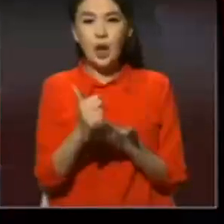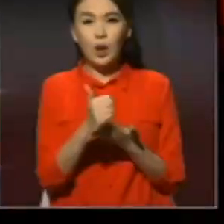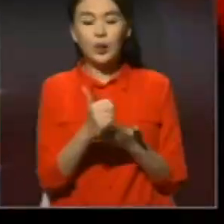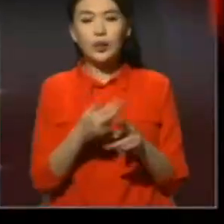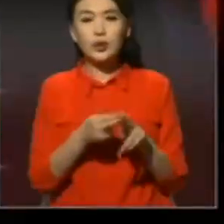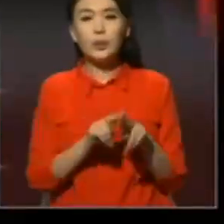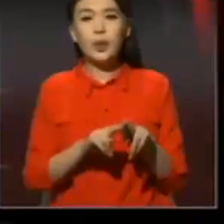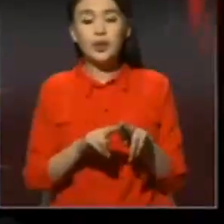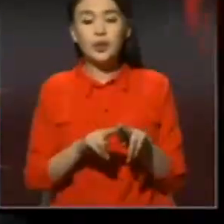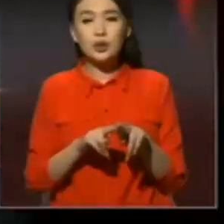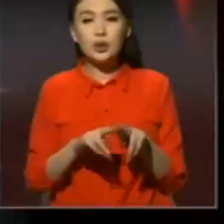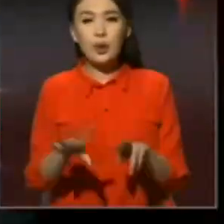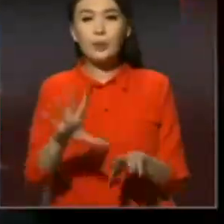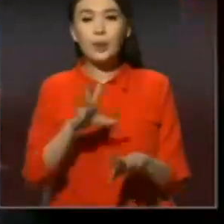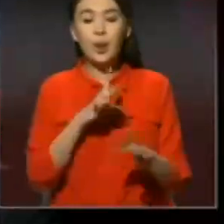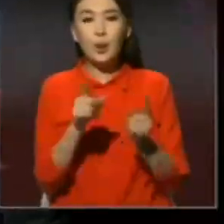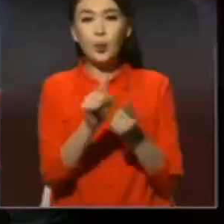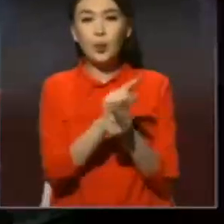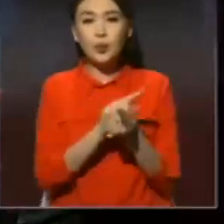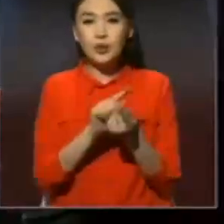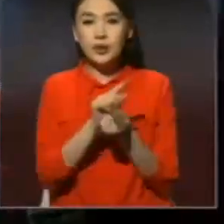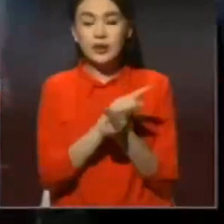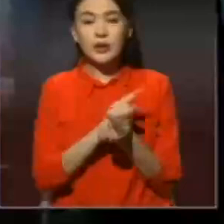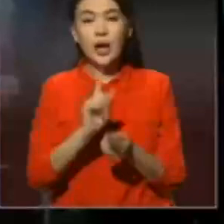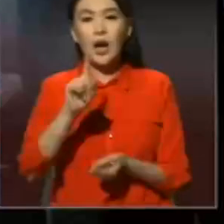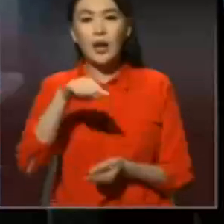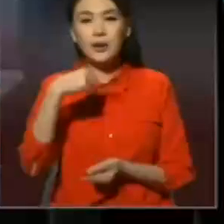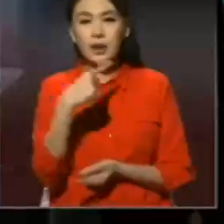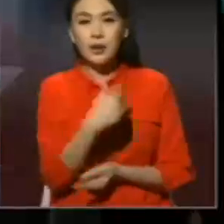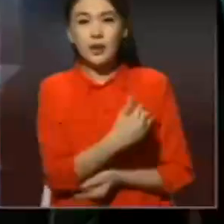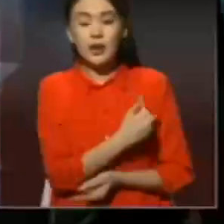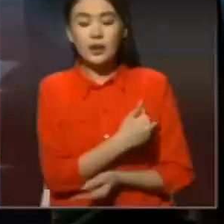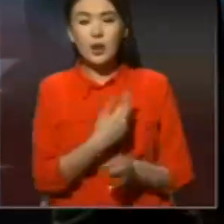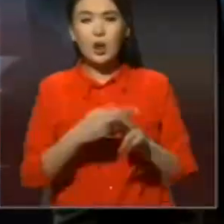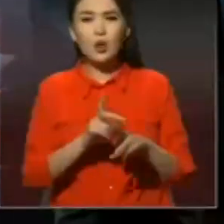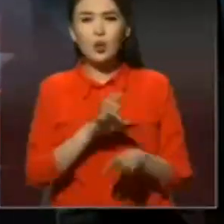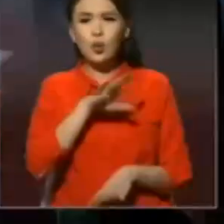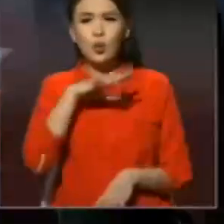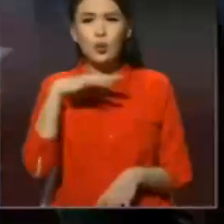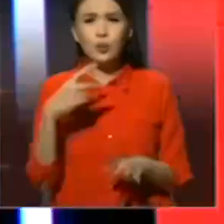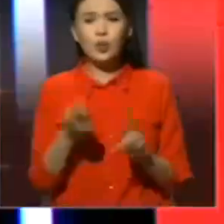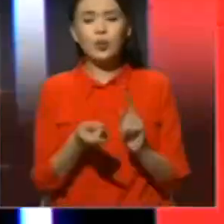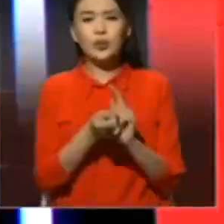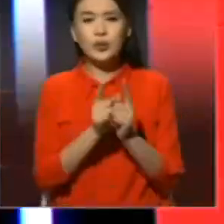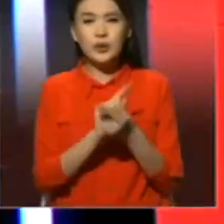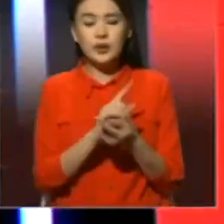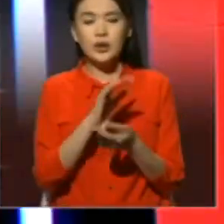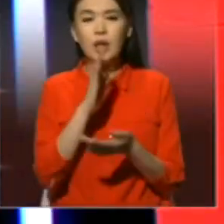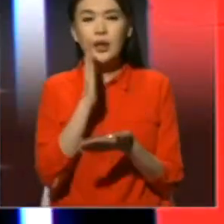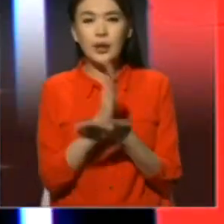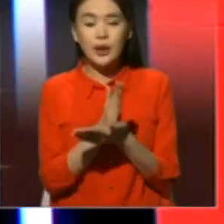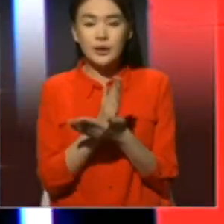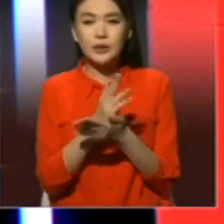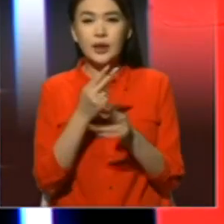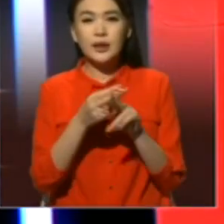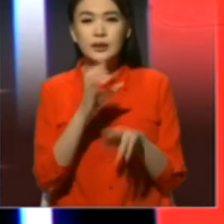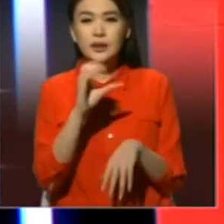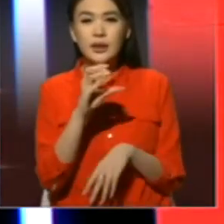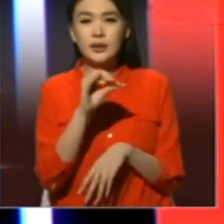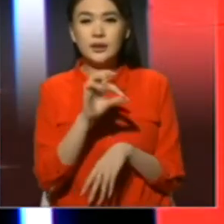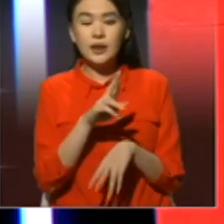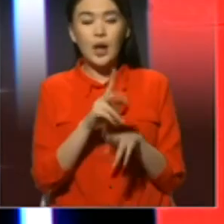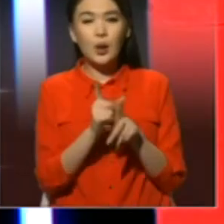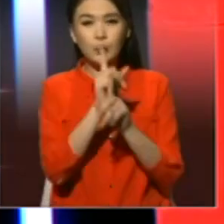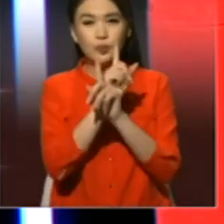Сондықтан мына және өзгерістерді айтатын болсақ, көп өзгерістерді көріп жатырмыз. Мен бүгінгі сессияда жалпы